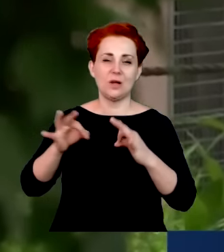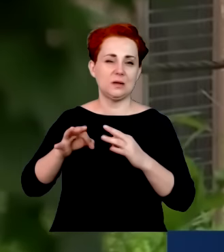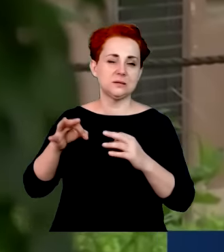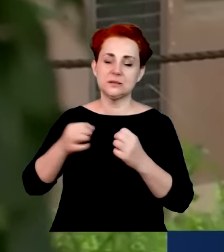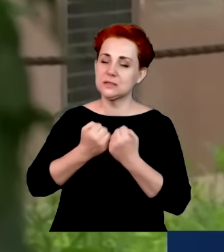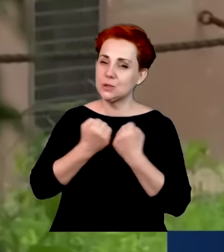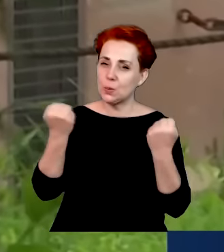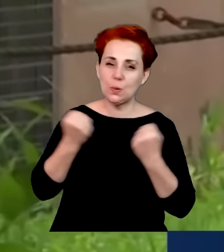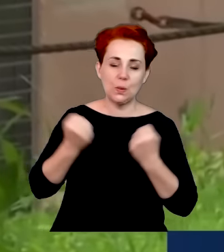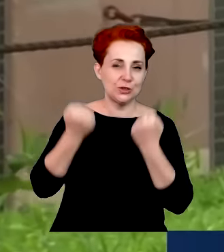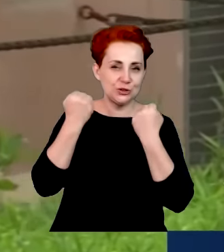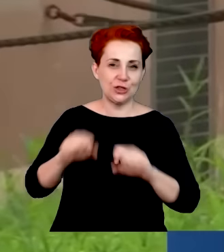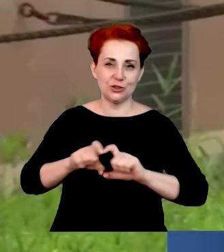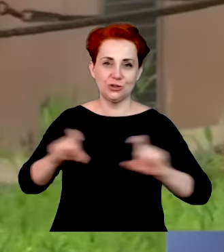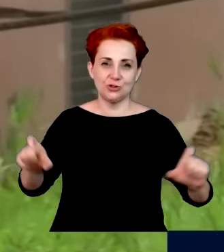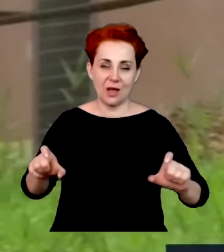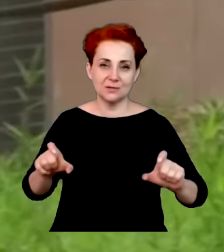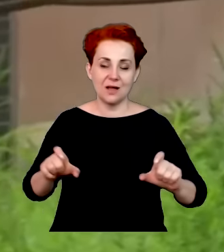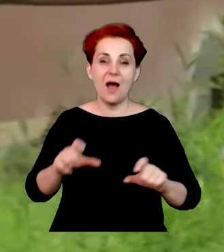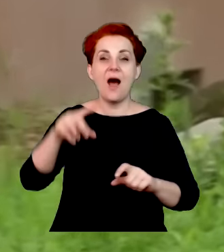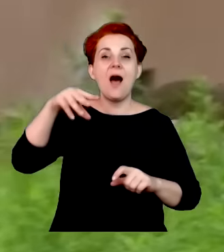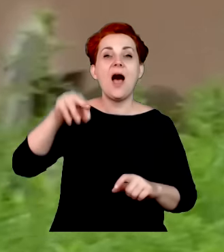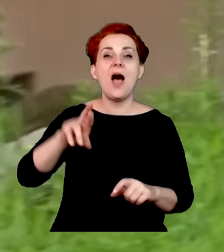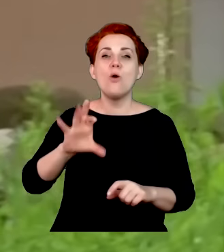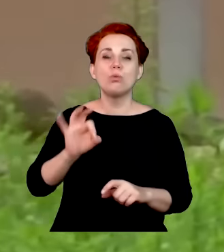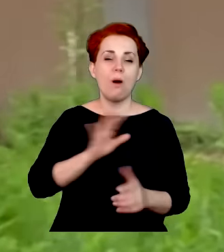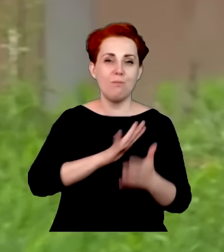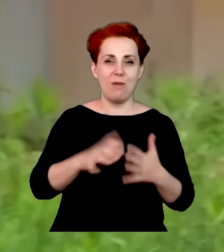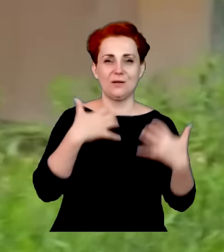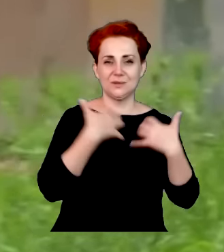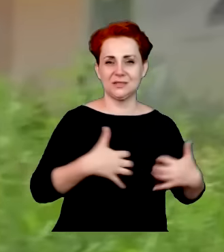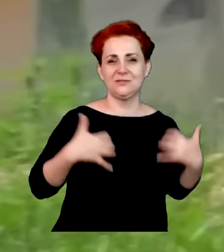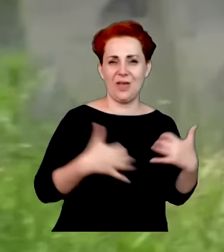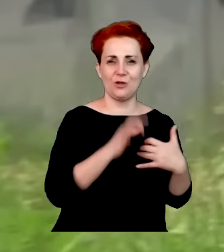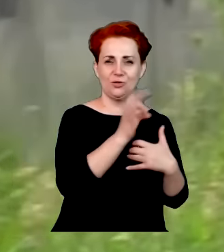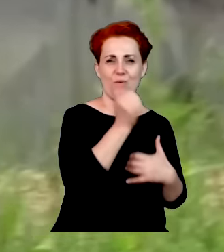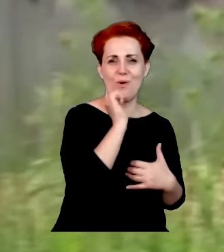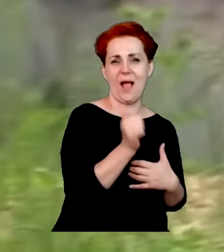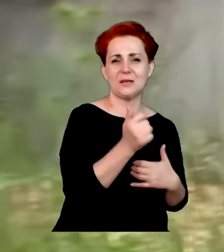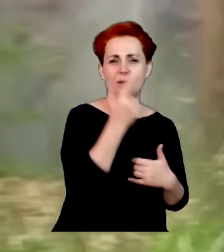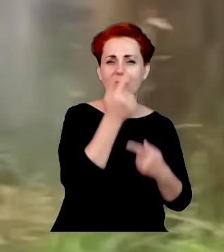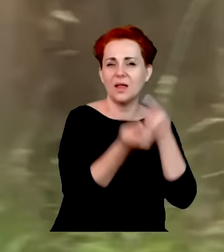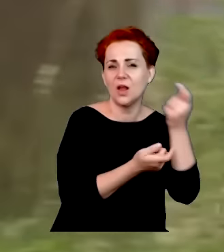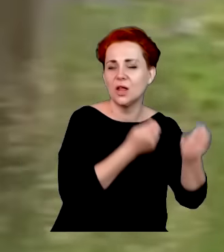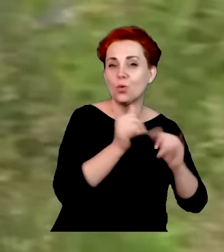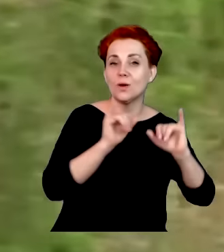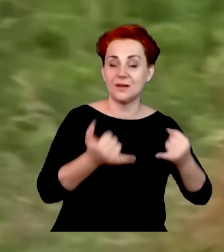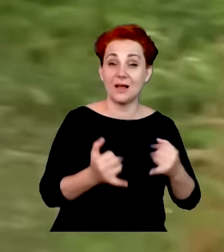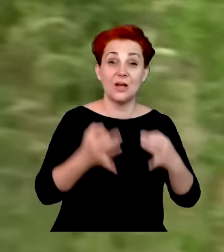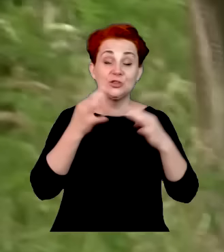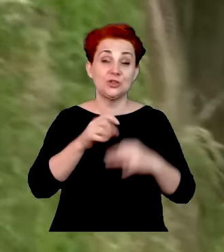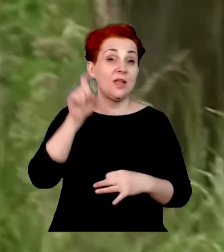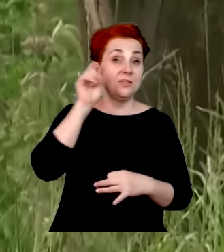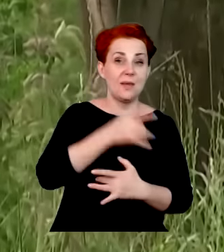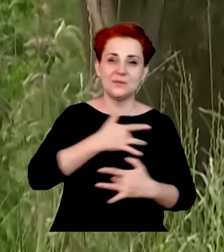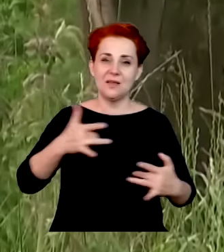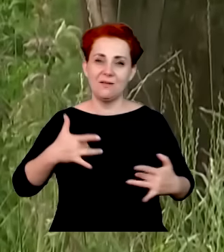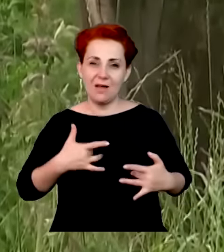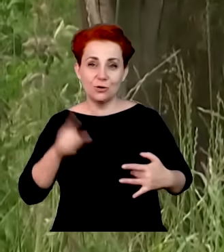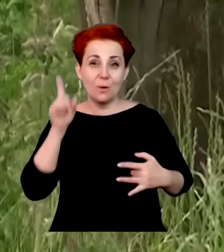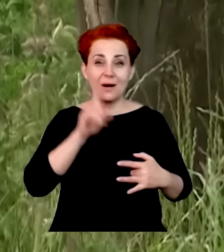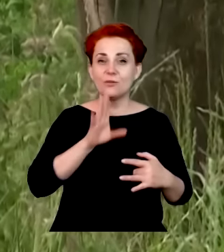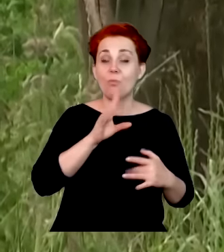czymże byłoby Euro bez zwierzęcych ekspertów i ich wyjątkowej intuicji. Wynik dzisiejszego starcia Niemiec z Węgrami typuje